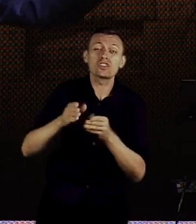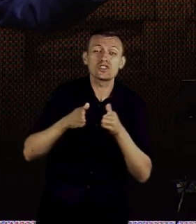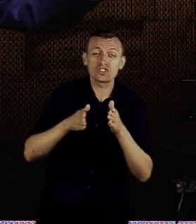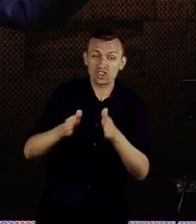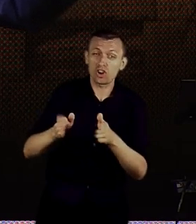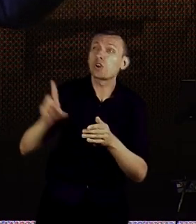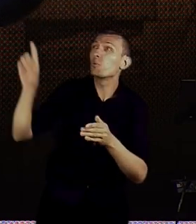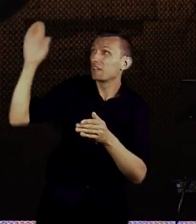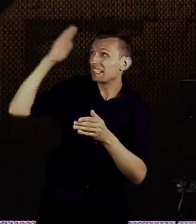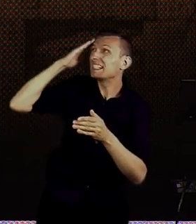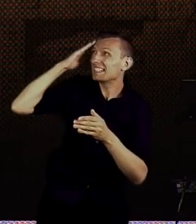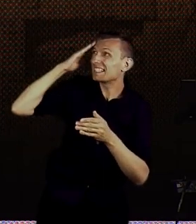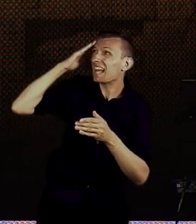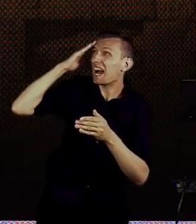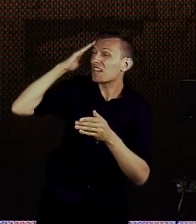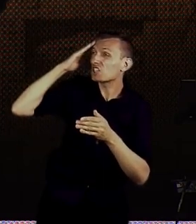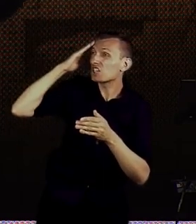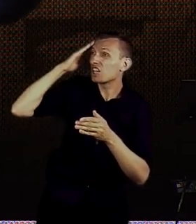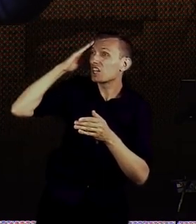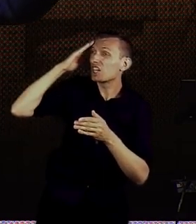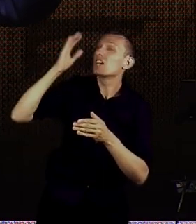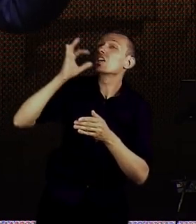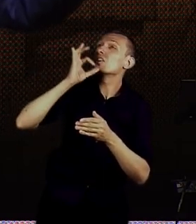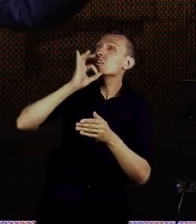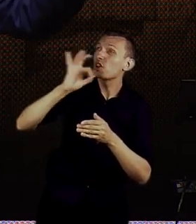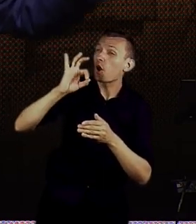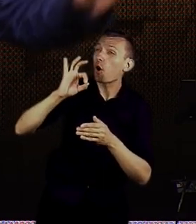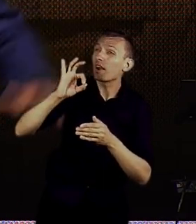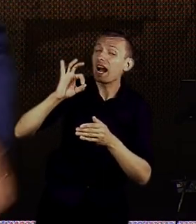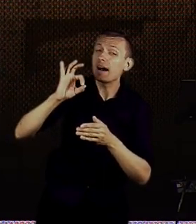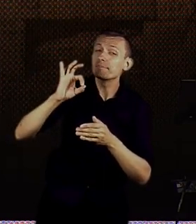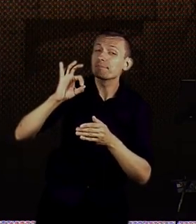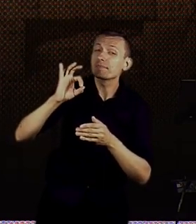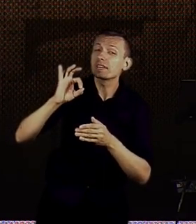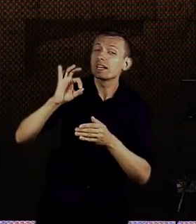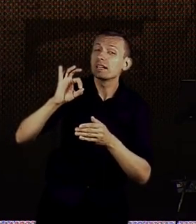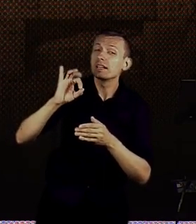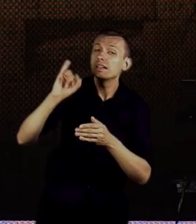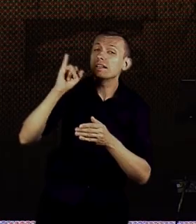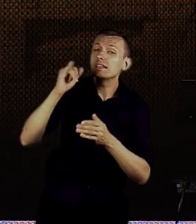najcenniejsze i by nauczyć nas pełni ufności do ciebie.